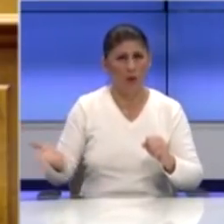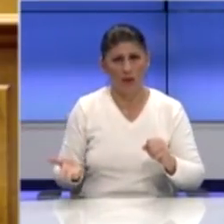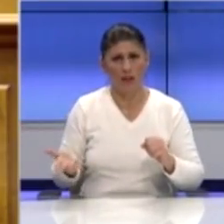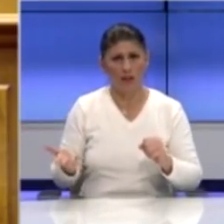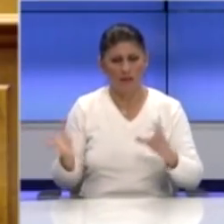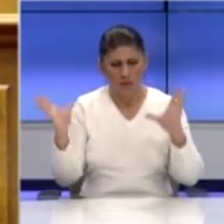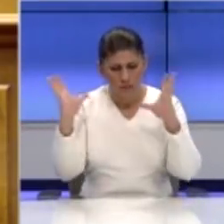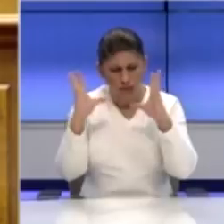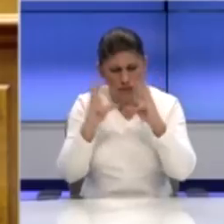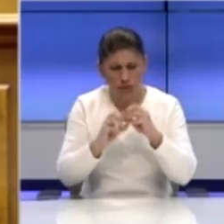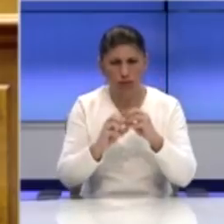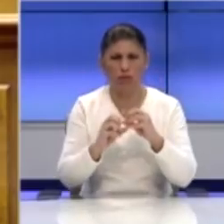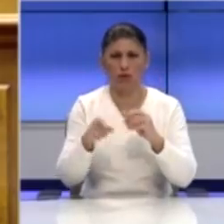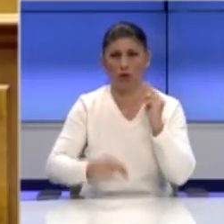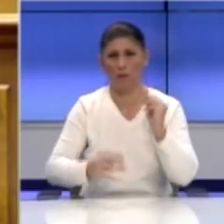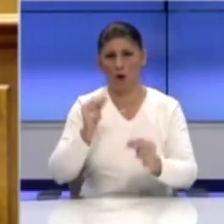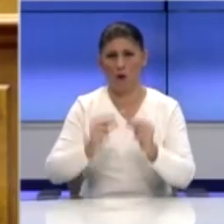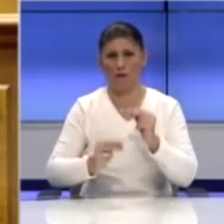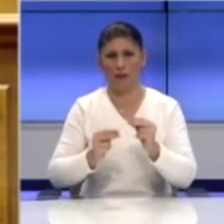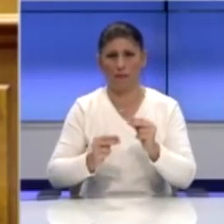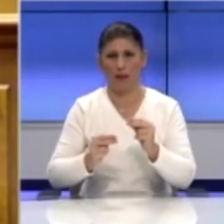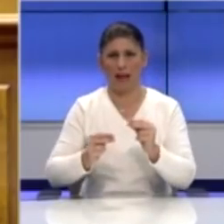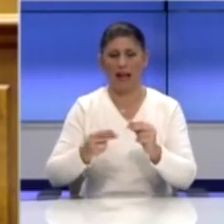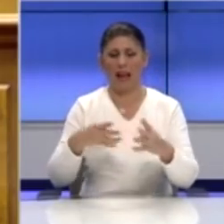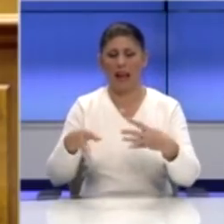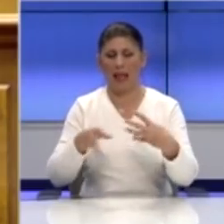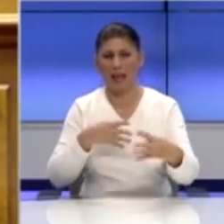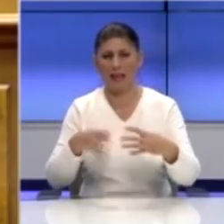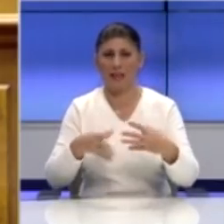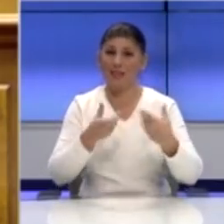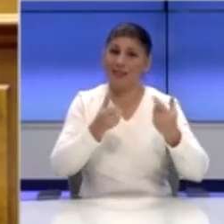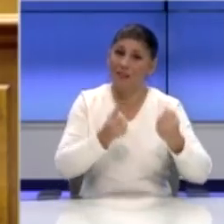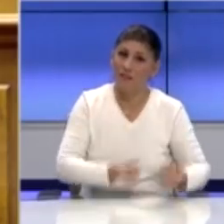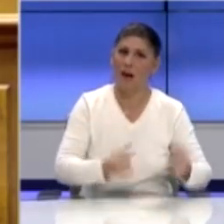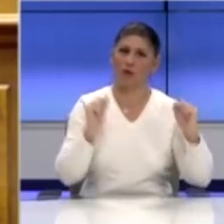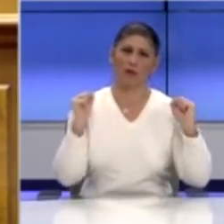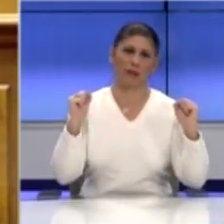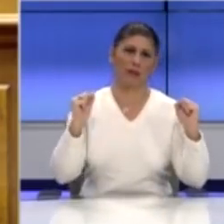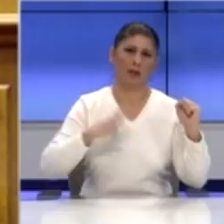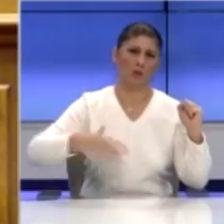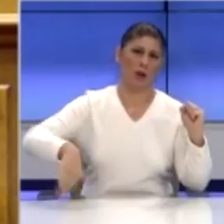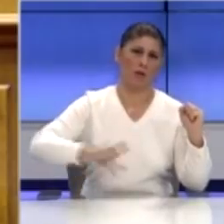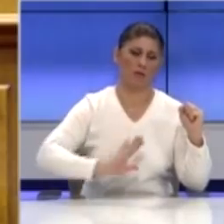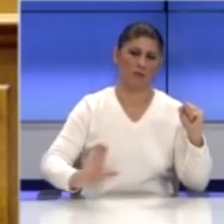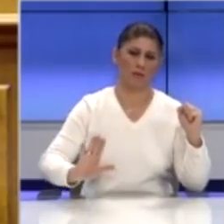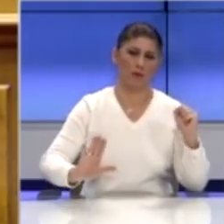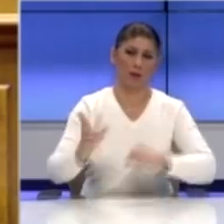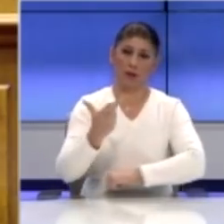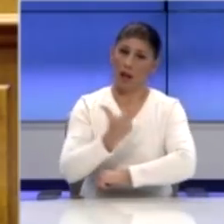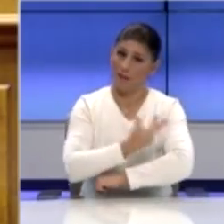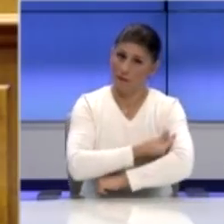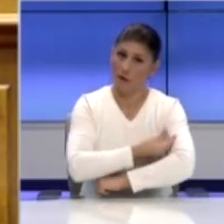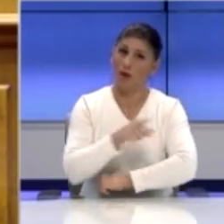που συσκοτίζουν μεταφυσικά το πρόβλημα, λαϊκίζοντας σε βάρος της υγείας του λαού. Τα